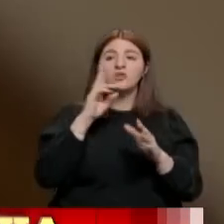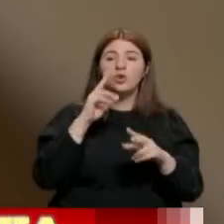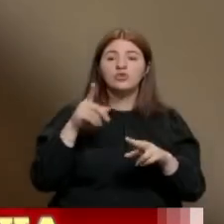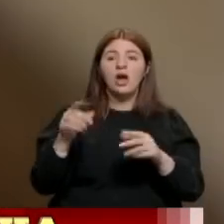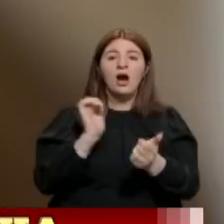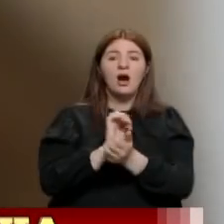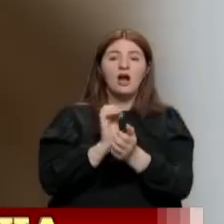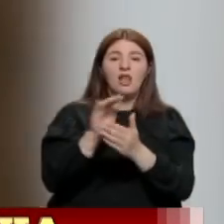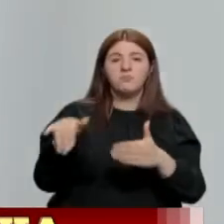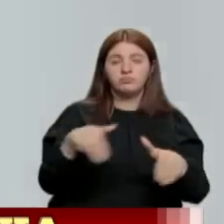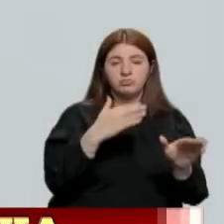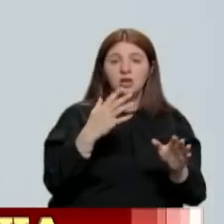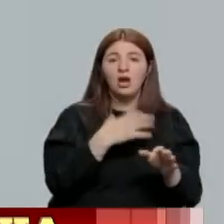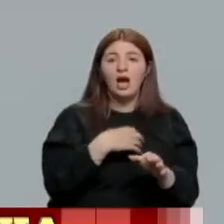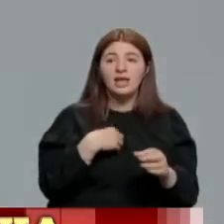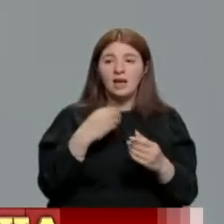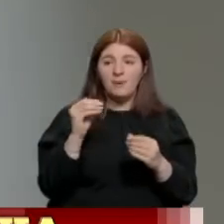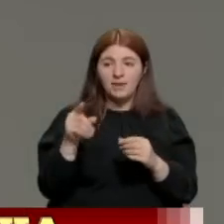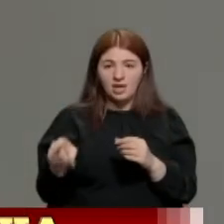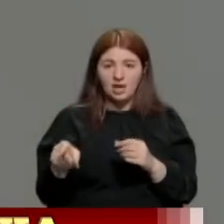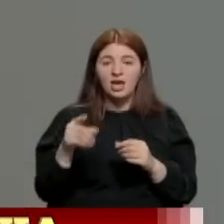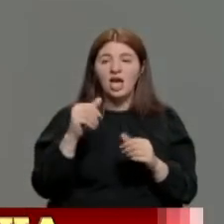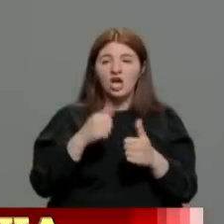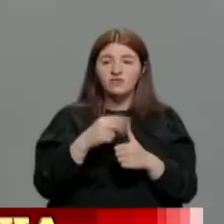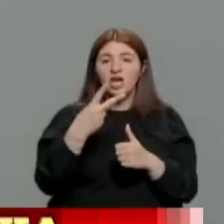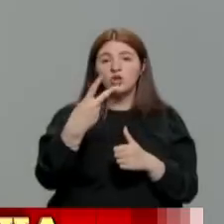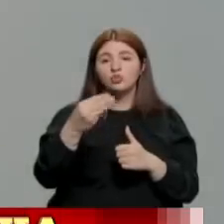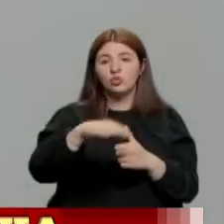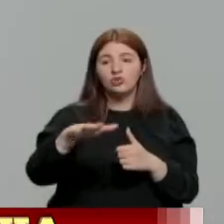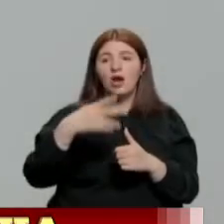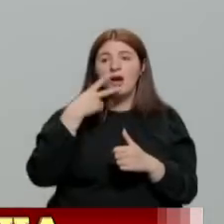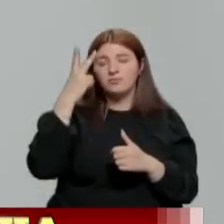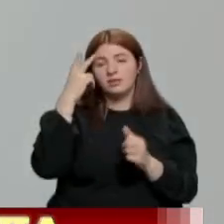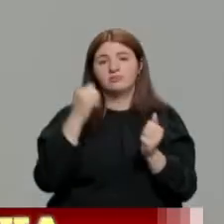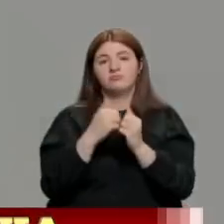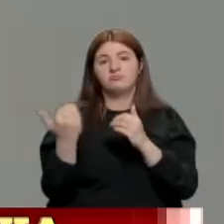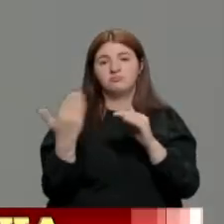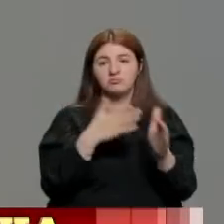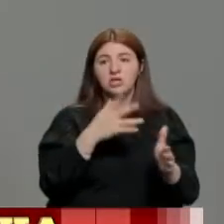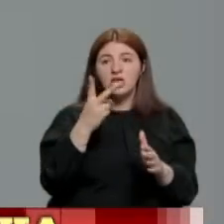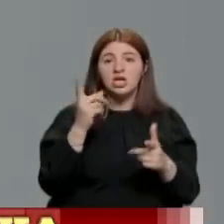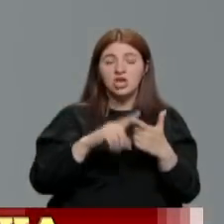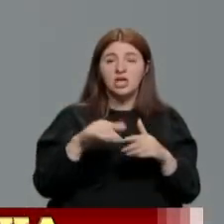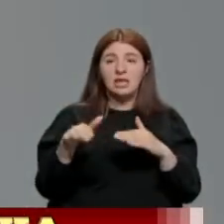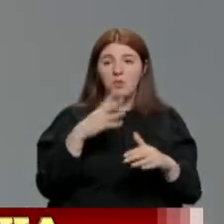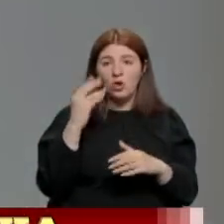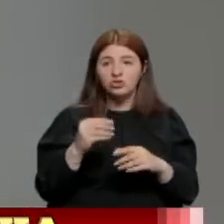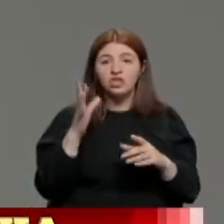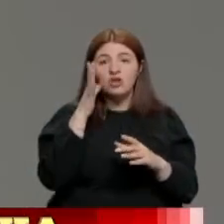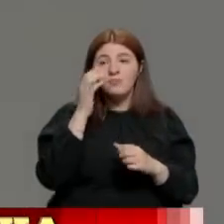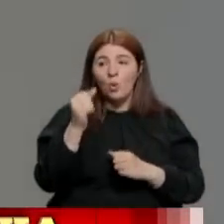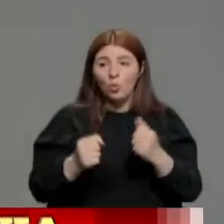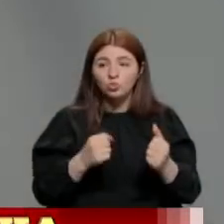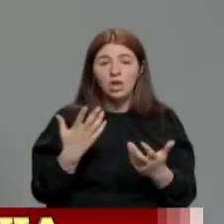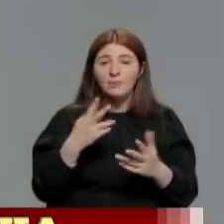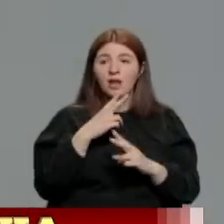Anuştekin ailesi çıkabildi. Anne SMA'lı bebeği, eşi ve diğer 2 çocuğuyla ablasının yanına sığındı. İkinci deprem olunca camiye